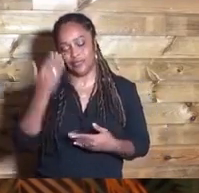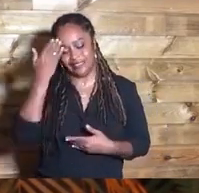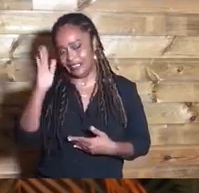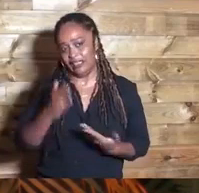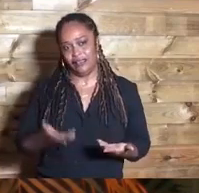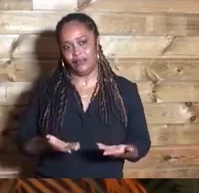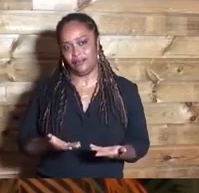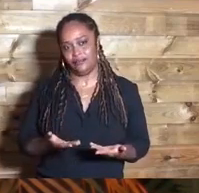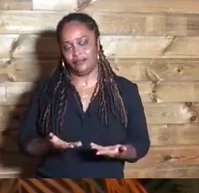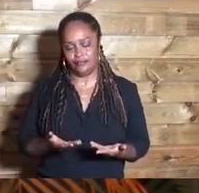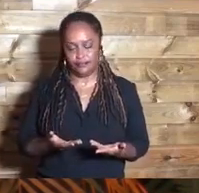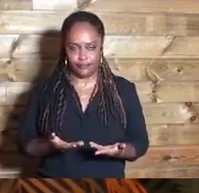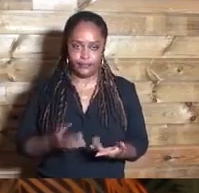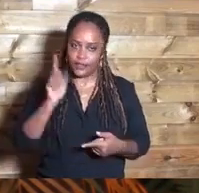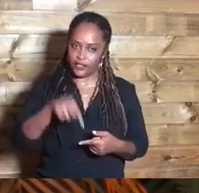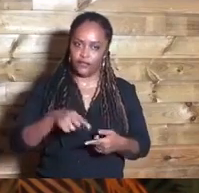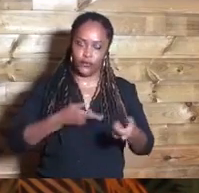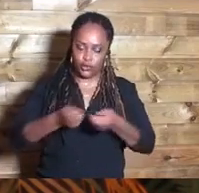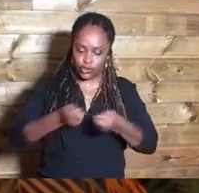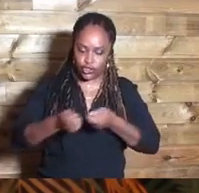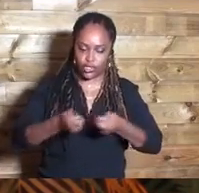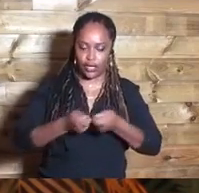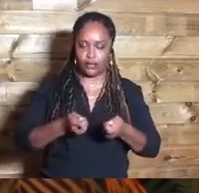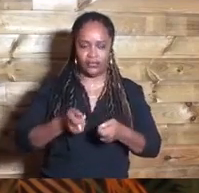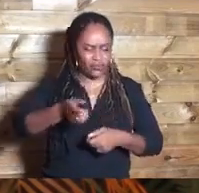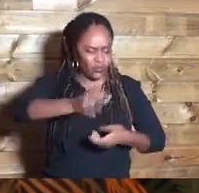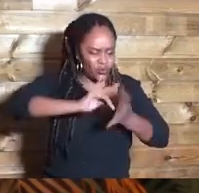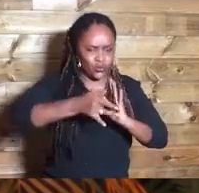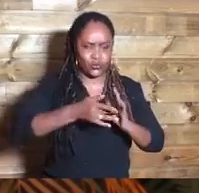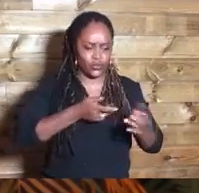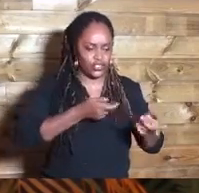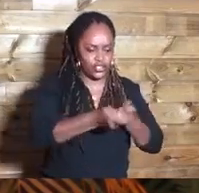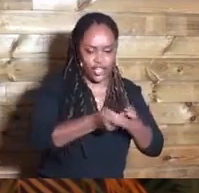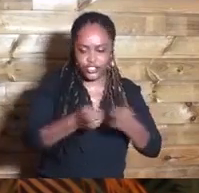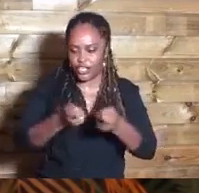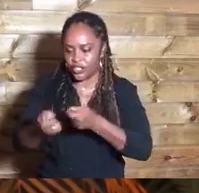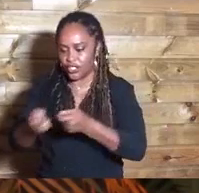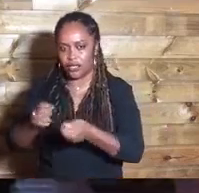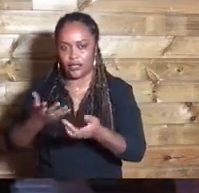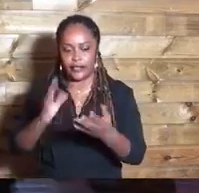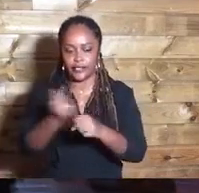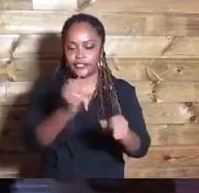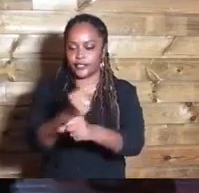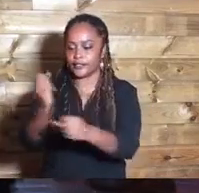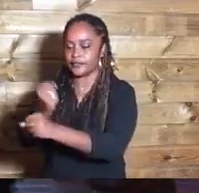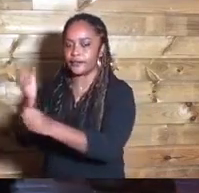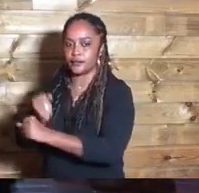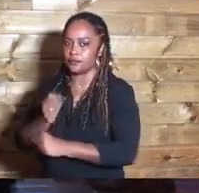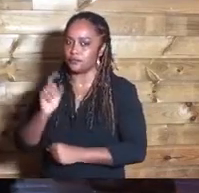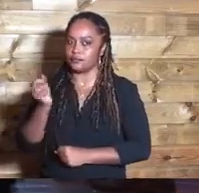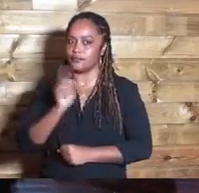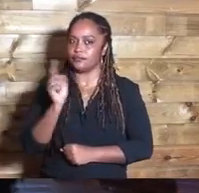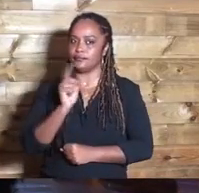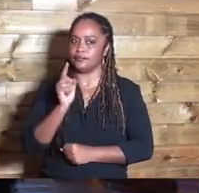aussi pour nous gérer et pour nous apprendre à gérer. Nous pas dire qu'elle nous peut régler tout problème tout de suite parce que nous savons que c'est des moments problèmes qui pas attendent nous. Mais problème à de